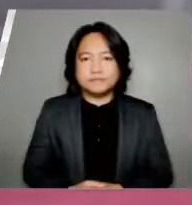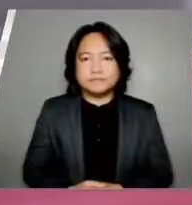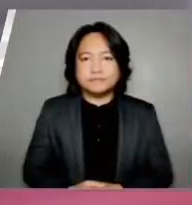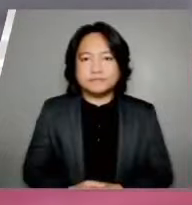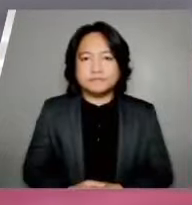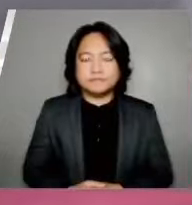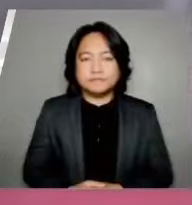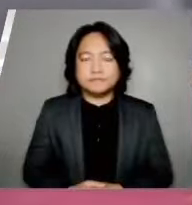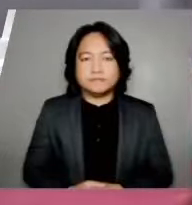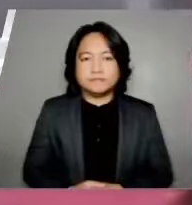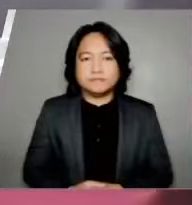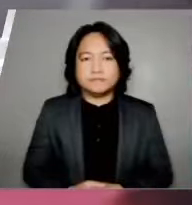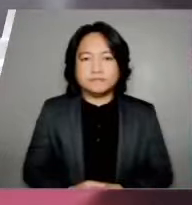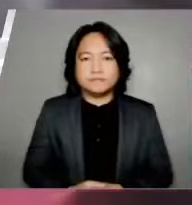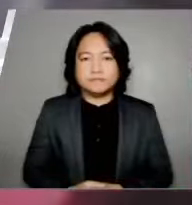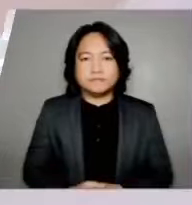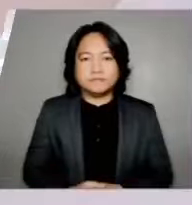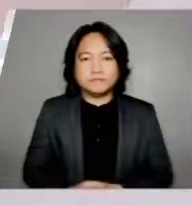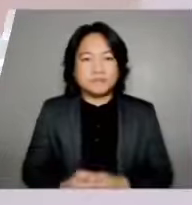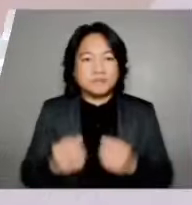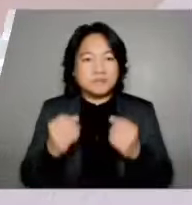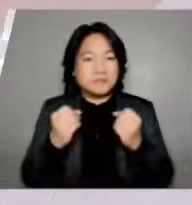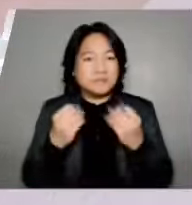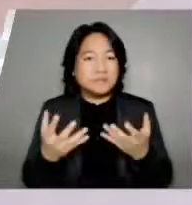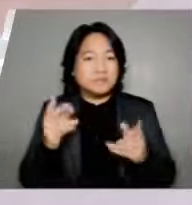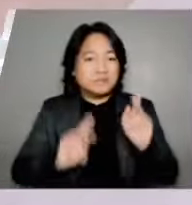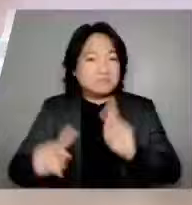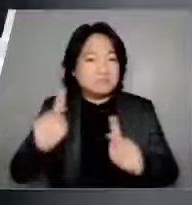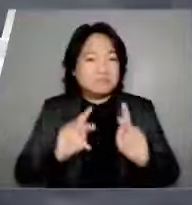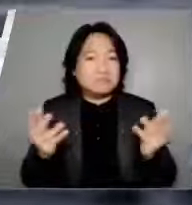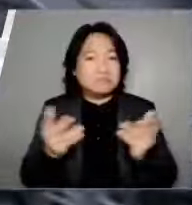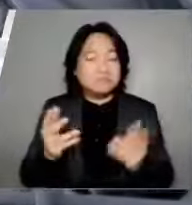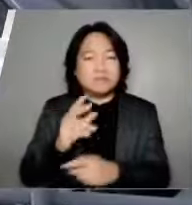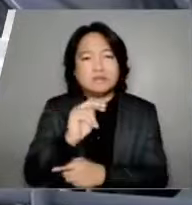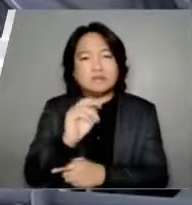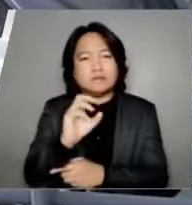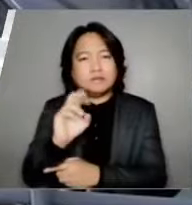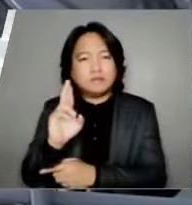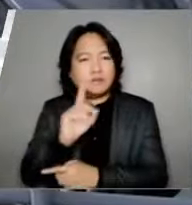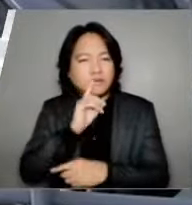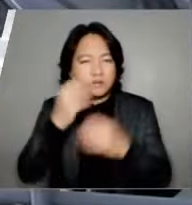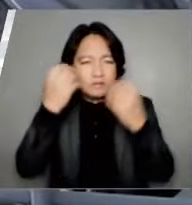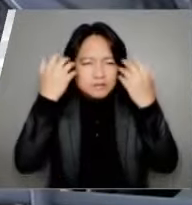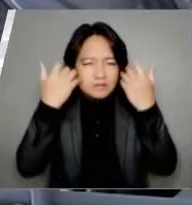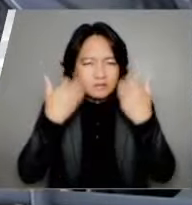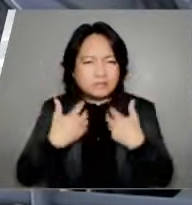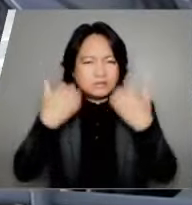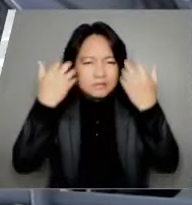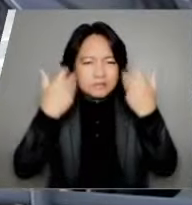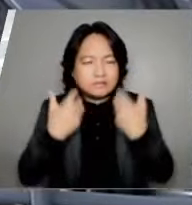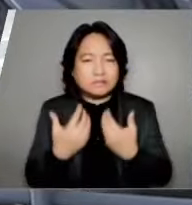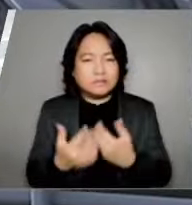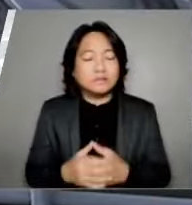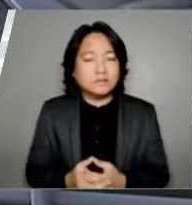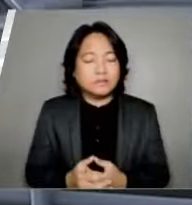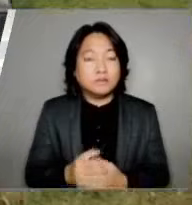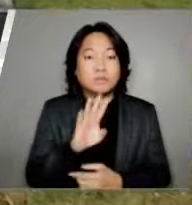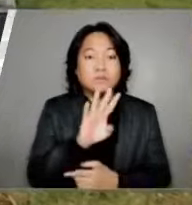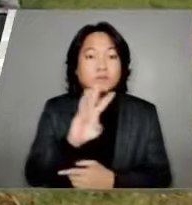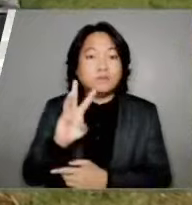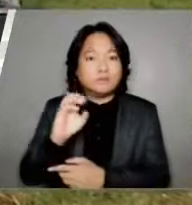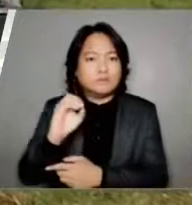Tagaktak na naman ang pawis ng maraming taga Metro Manila dahil sa tindi ng init kanina. 46 degrees Celsius ang damang init sa NAIA sa